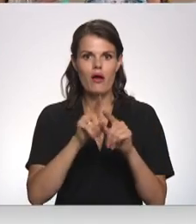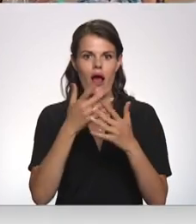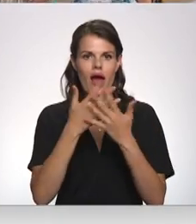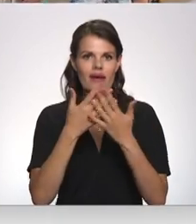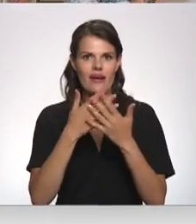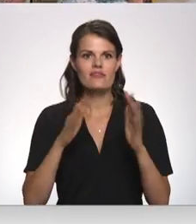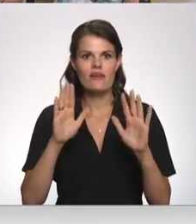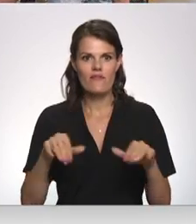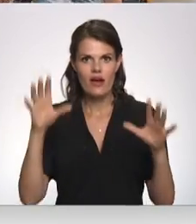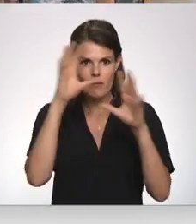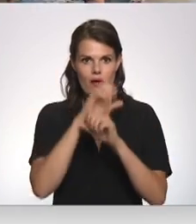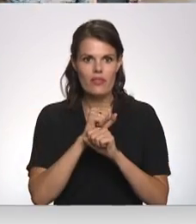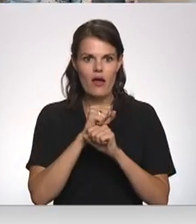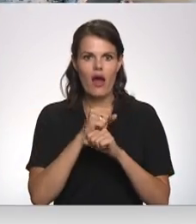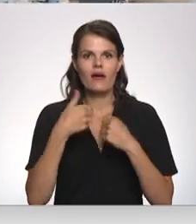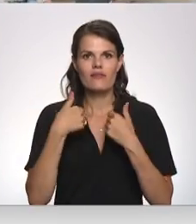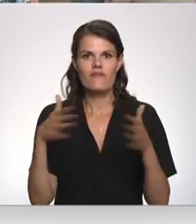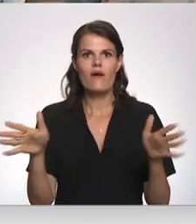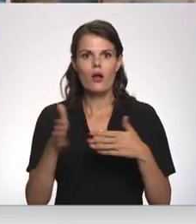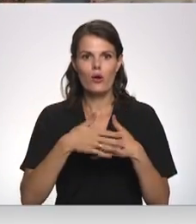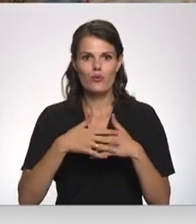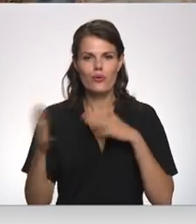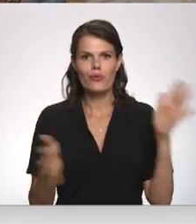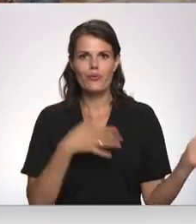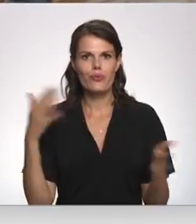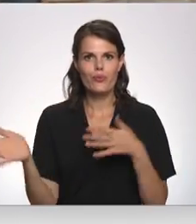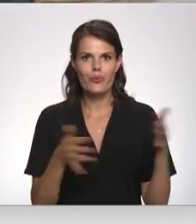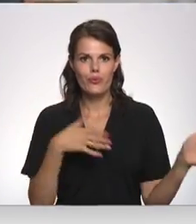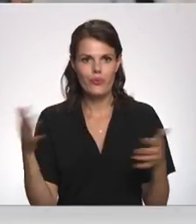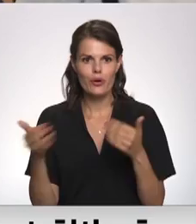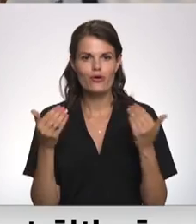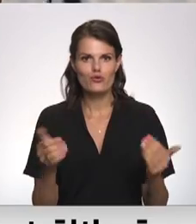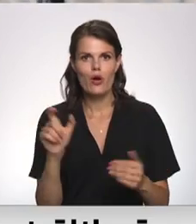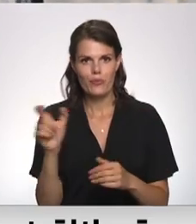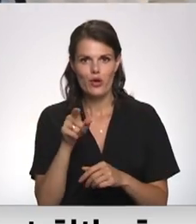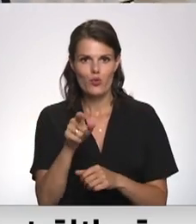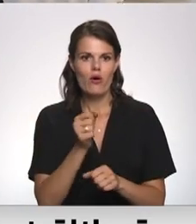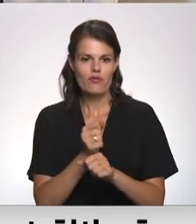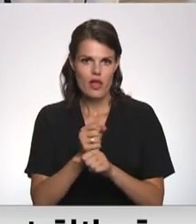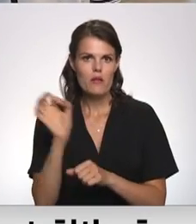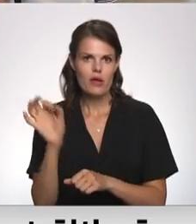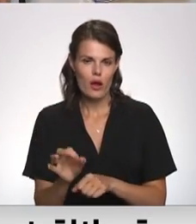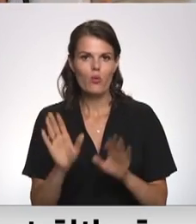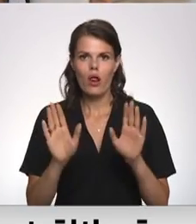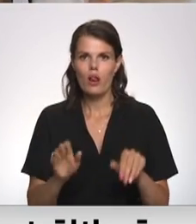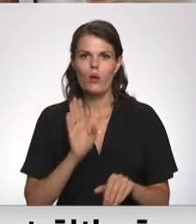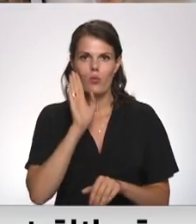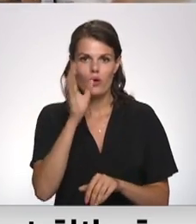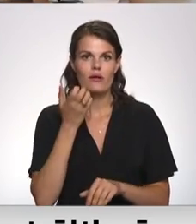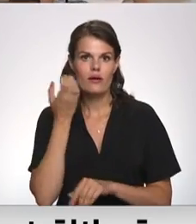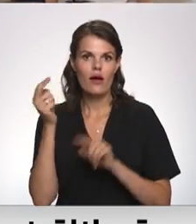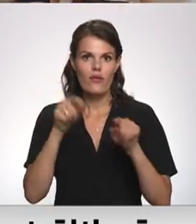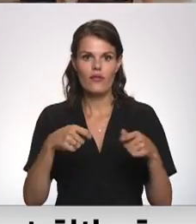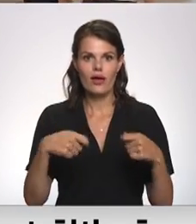to mēs varam atļauties naktī vienkārši taisīt vaļā durvis un vēdināt paviljonus visā apjomā. Tas šobrīd tiek regulāri darīts tieši tāpēc, lai no rīta atnākot